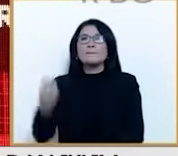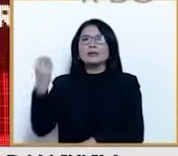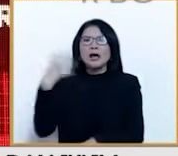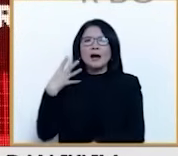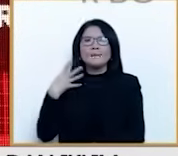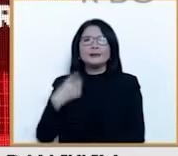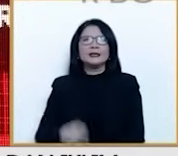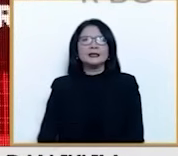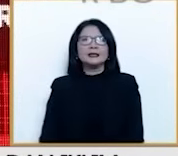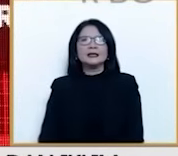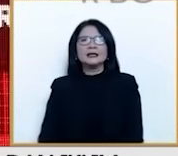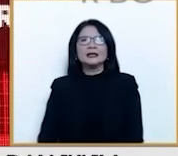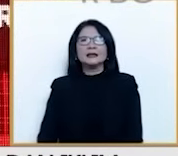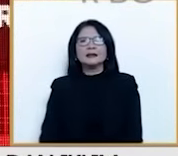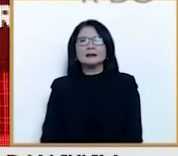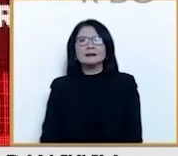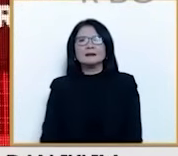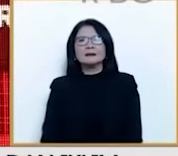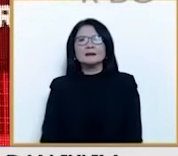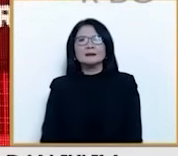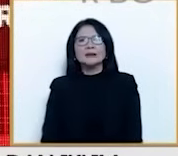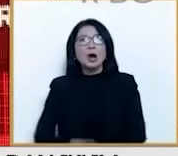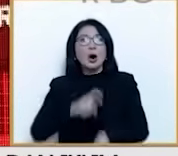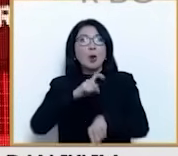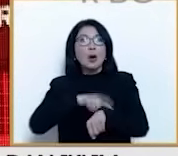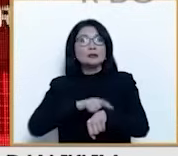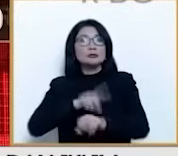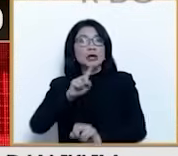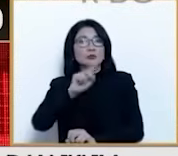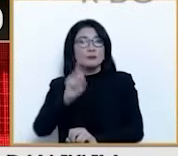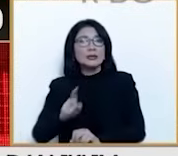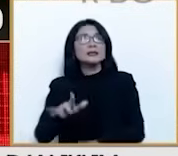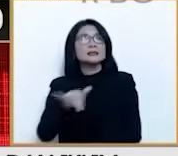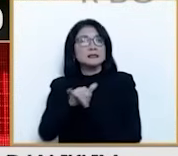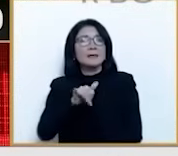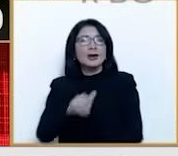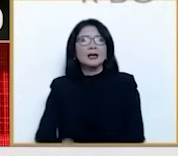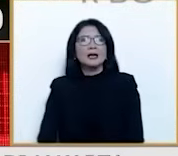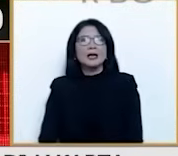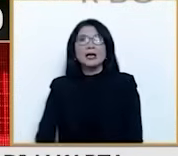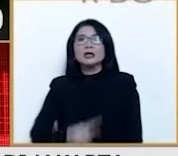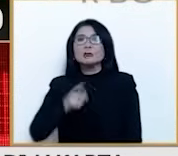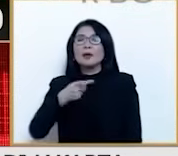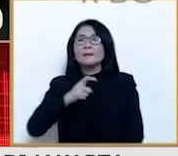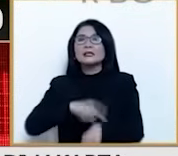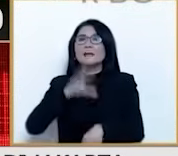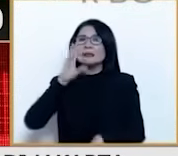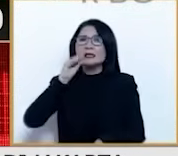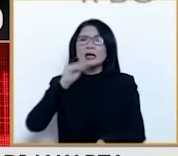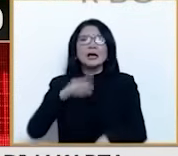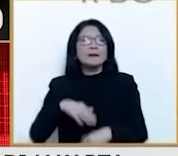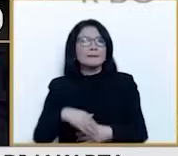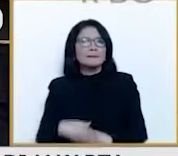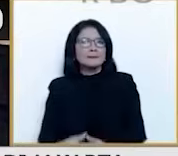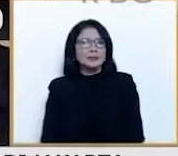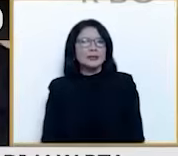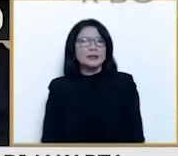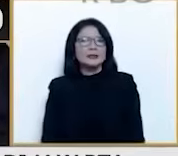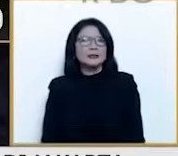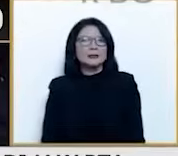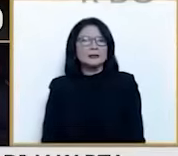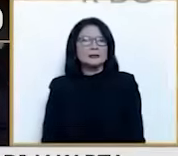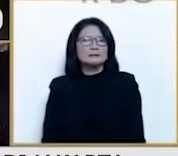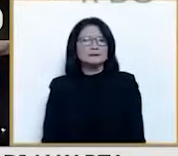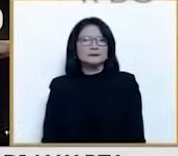dari calon gubernur nomor urut 3, waktunya juga 1 menit Bapak. Dimulai sejak Bapak berbicara, kami persilakan.